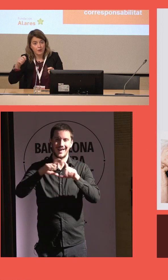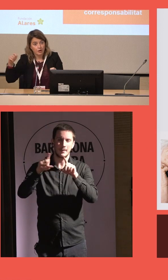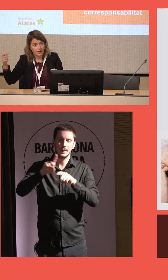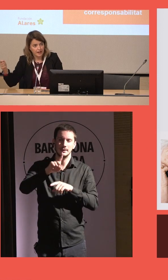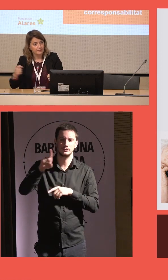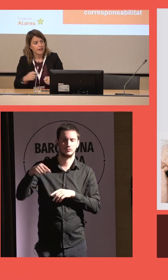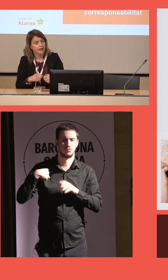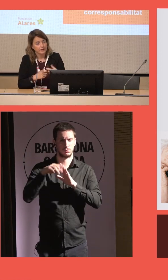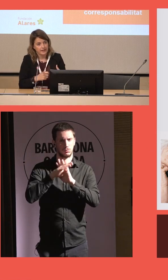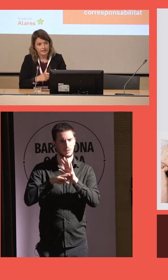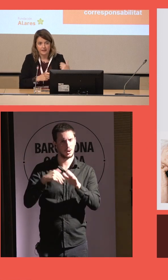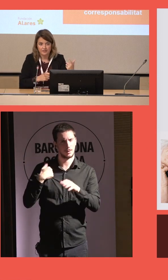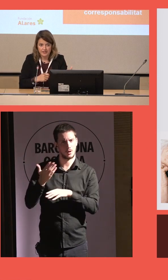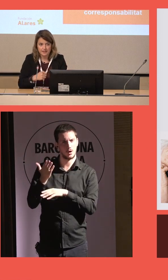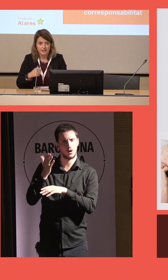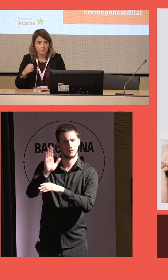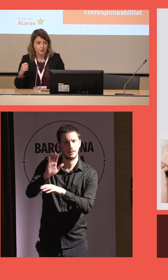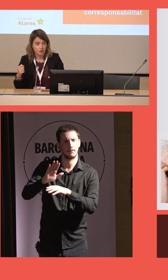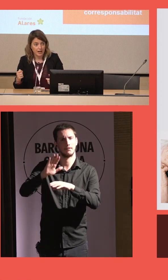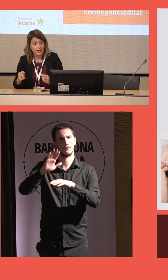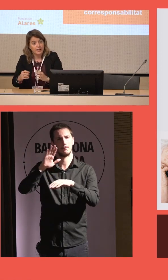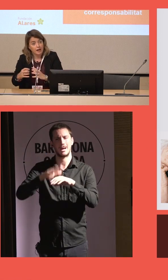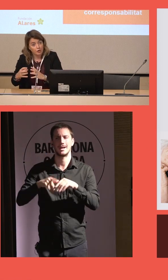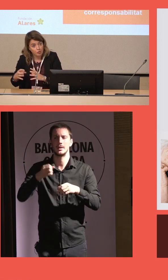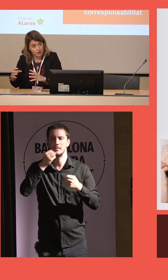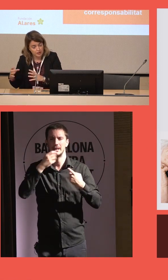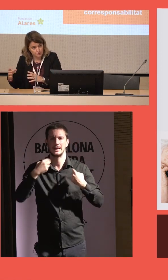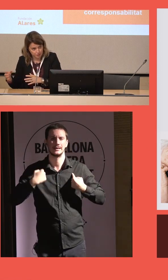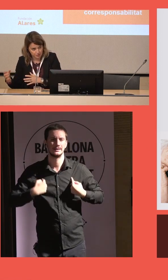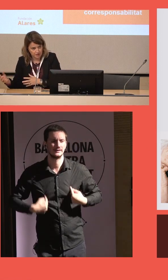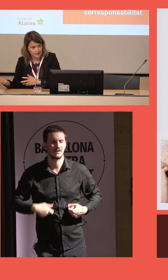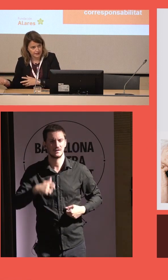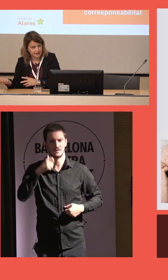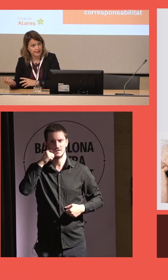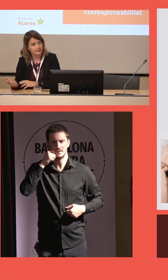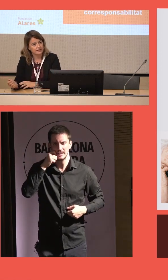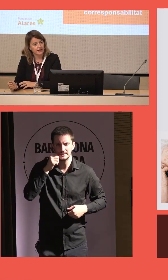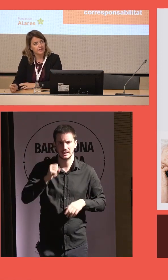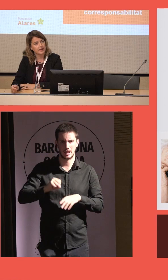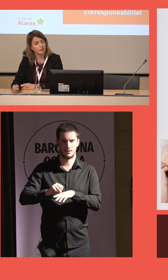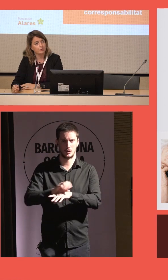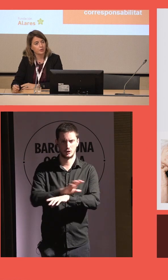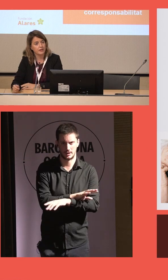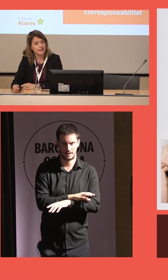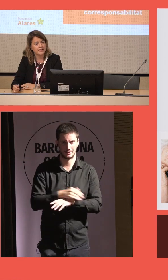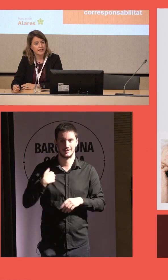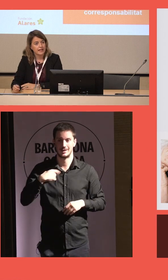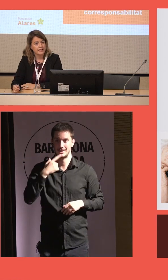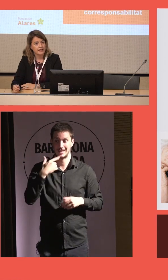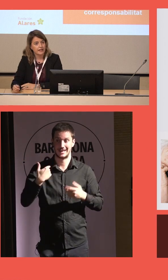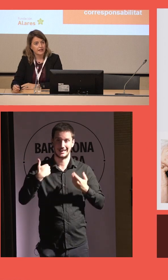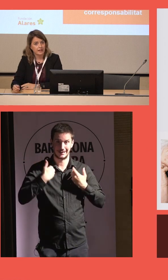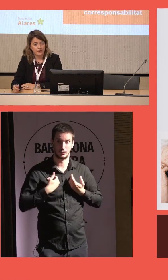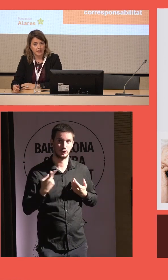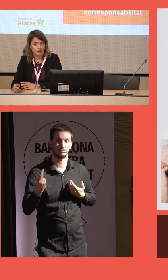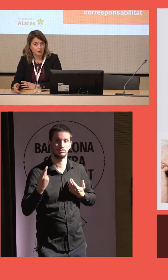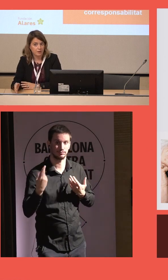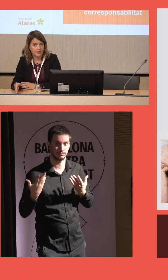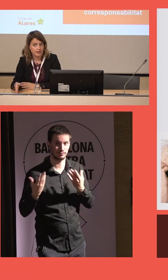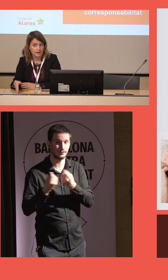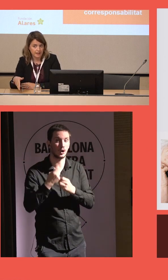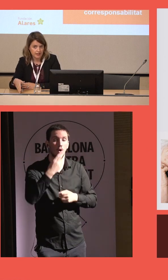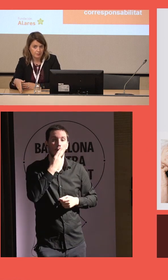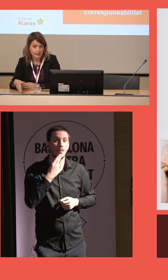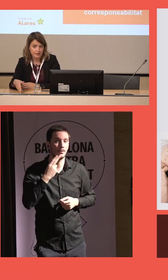en prou del benestar físic emocional la corresponsabilitat i el compromís i bé